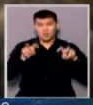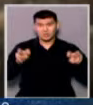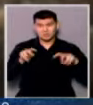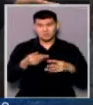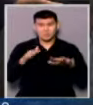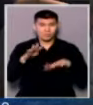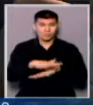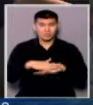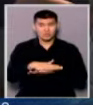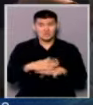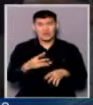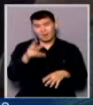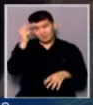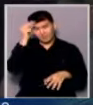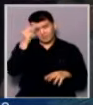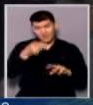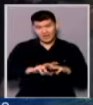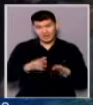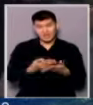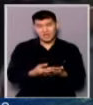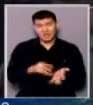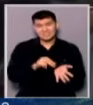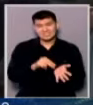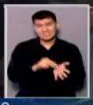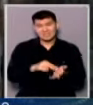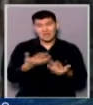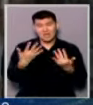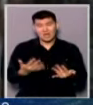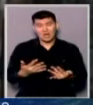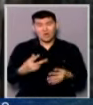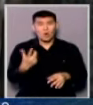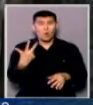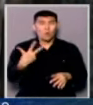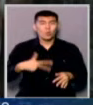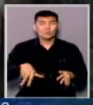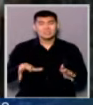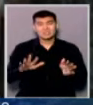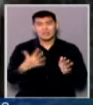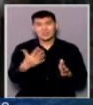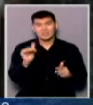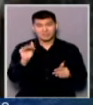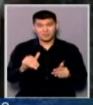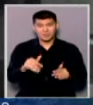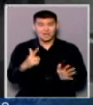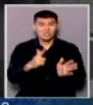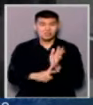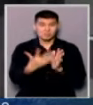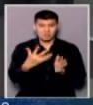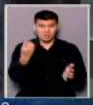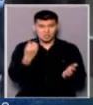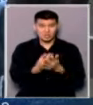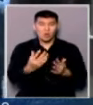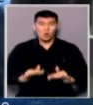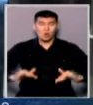Бұл жердегі тоқтылардың бағасы 35 мыңнан басталады. Ең үлкендері 70 мыңның ар жақ бер жағы. Ал төрт тұяқтылардың